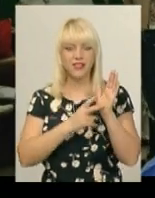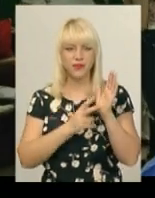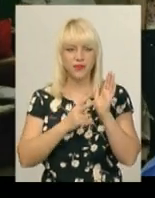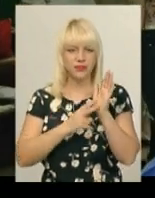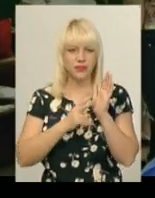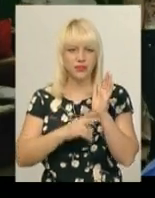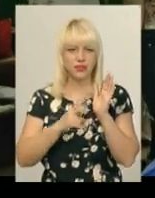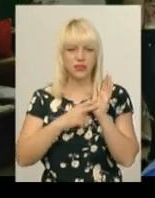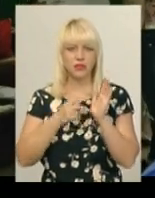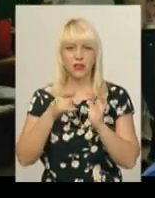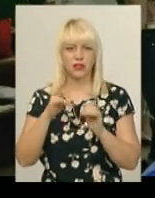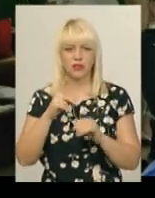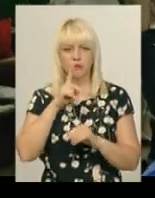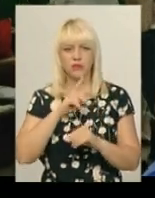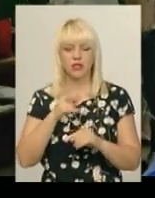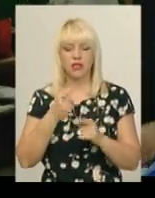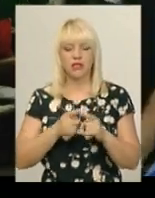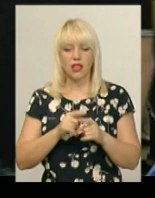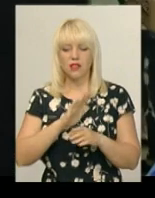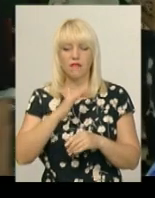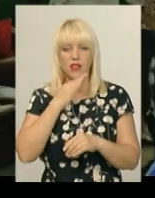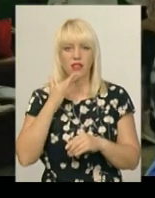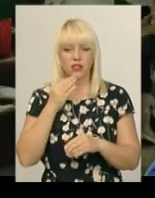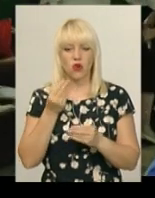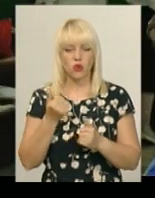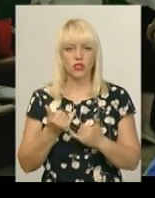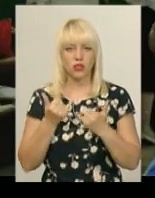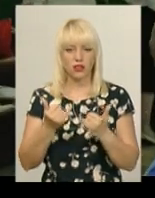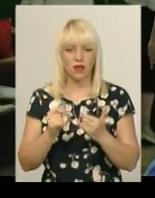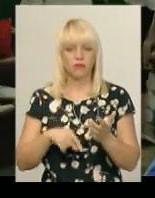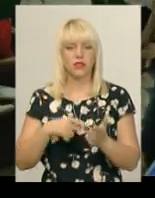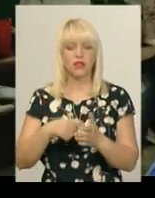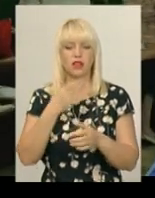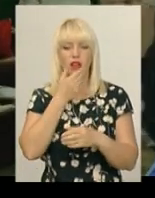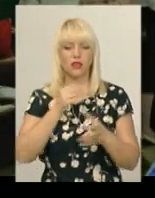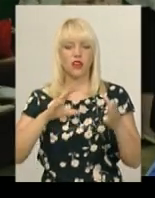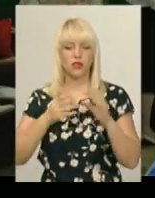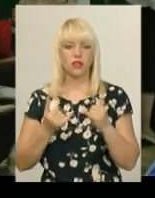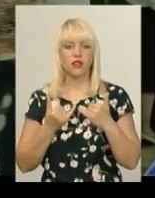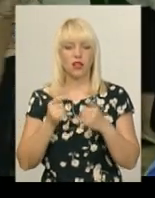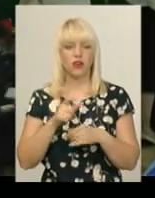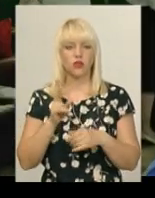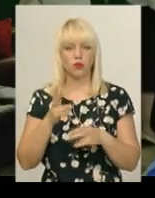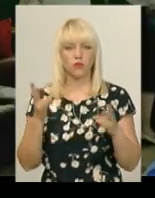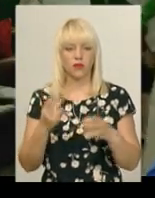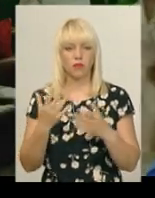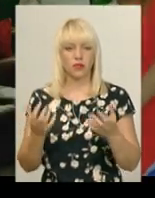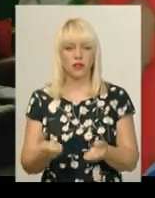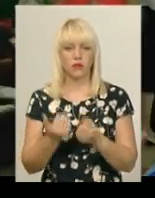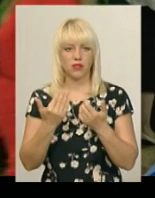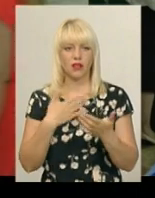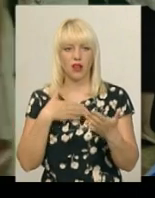в місяць. Це невеликі кошти для міста, але дуже великий результат для тих людей, які ще потребують підтримки їхньої